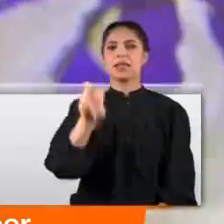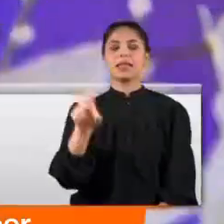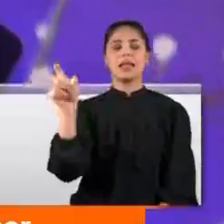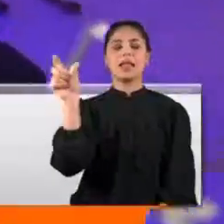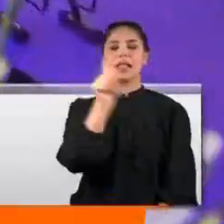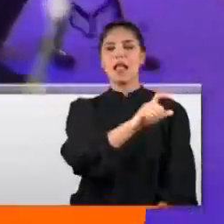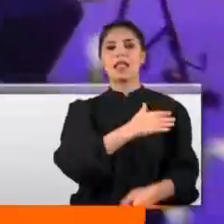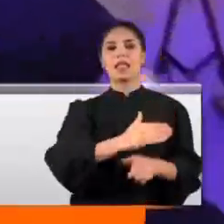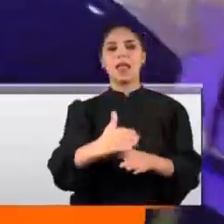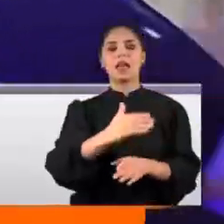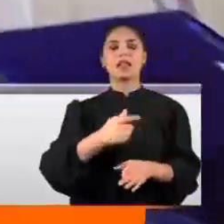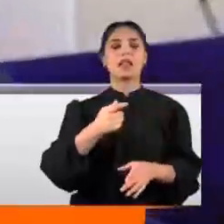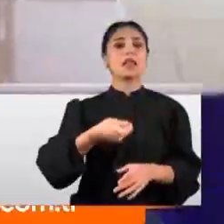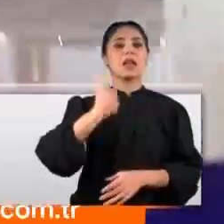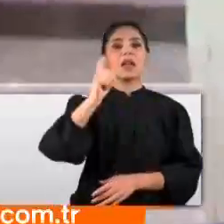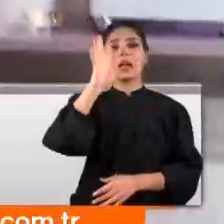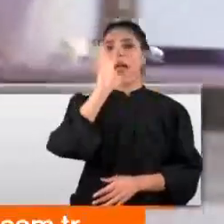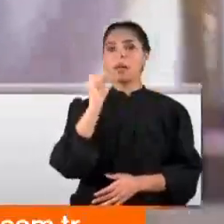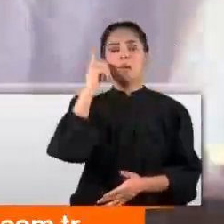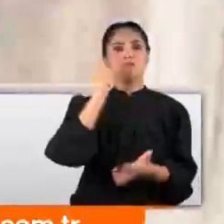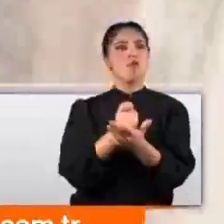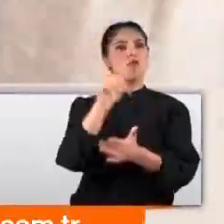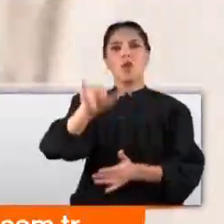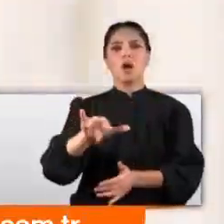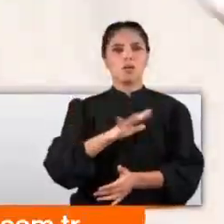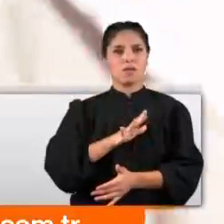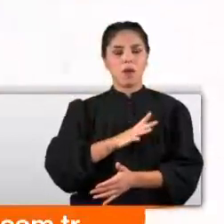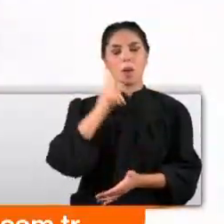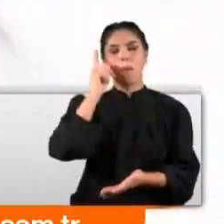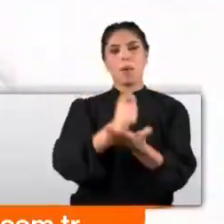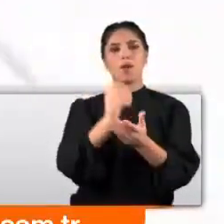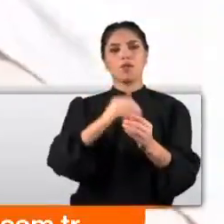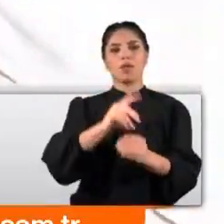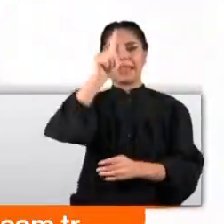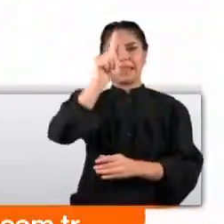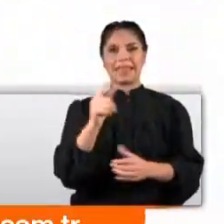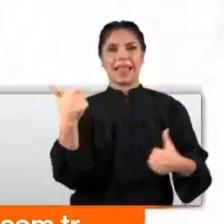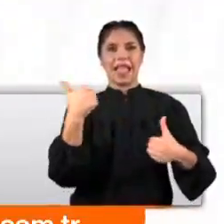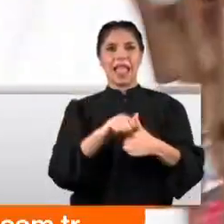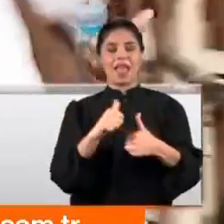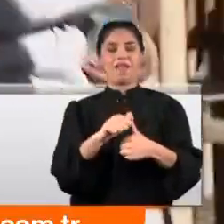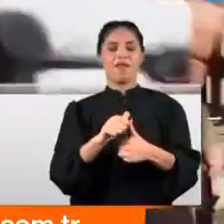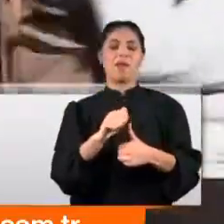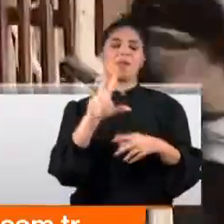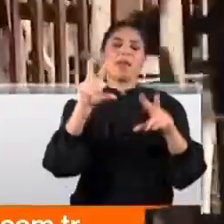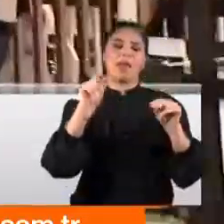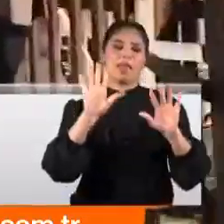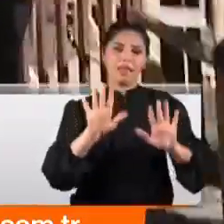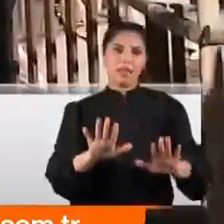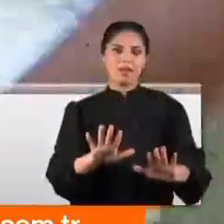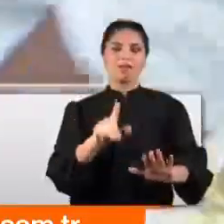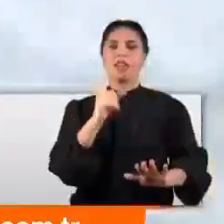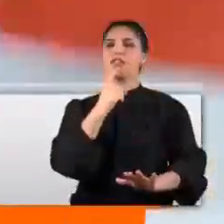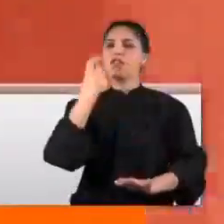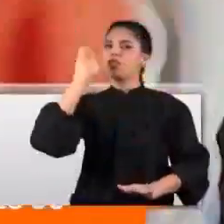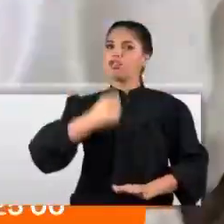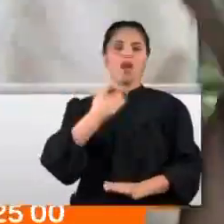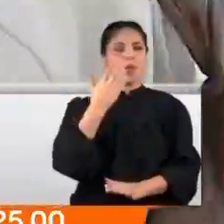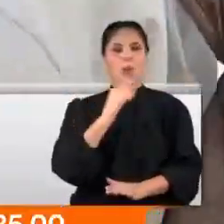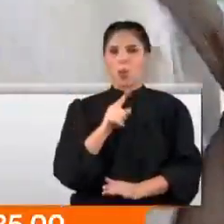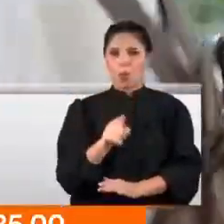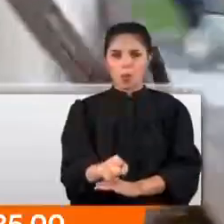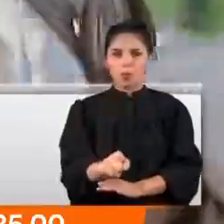taksit imkanı olan krediye kimler başvurabilecek? Başvuru için ilk evliliğini yapıyor olmak yeterli. Herhangi bir yaş şartı